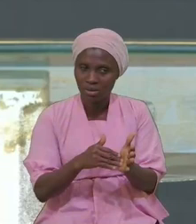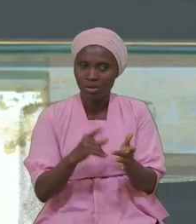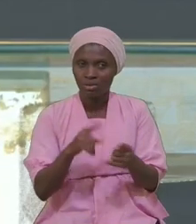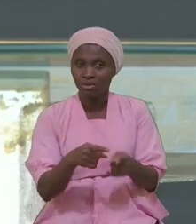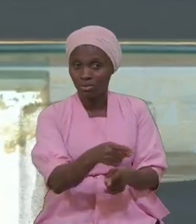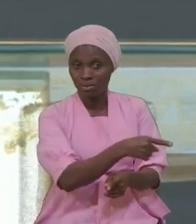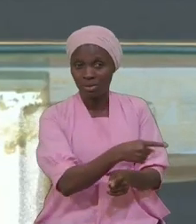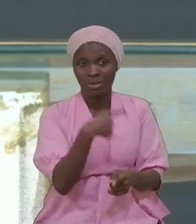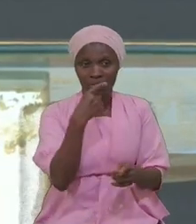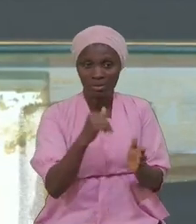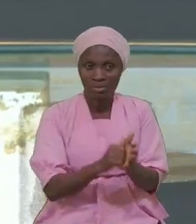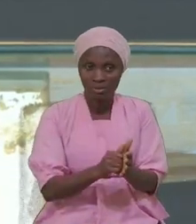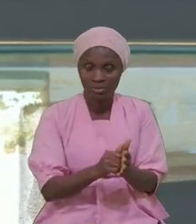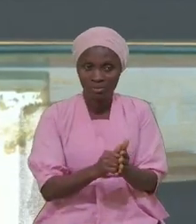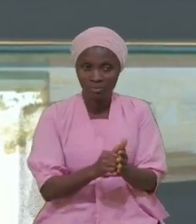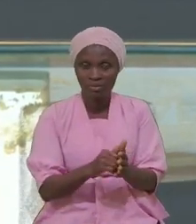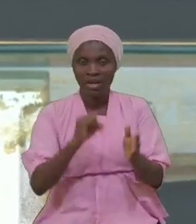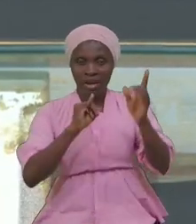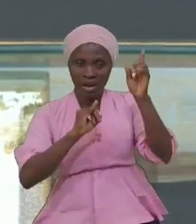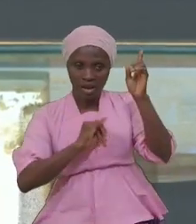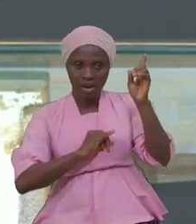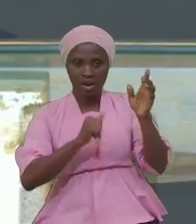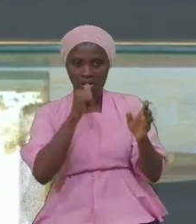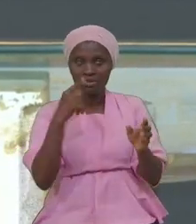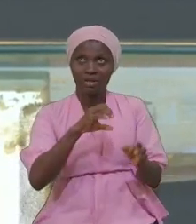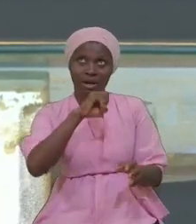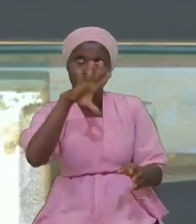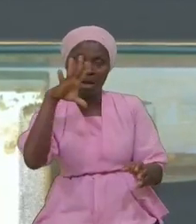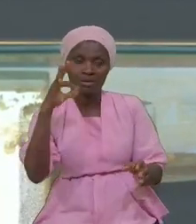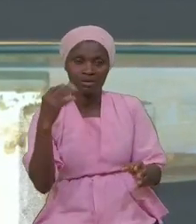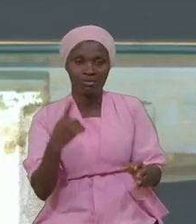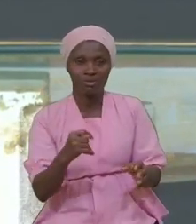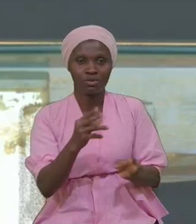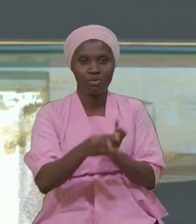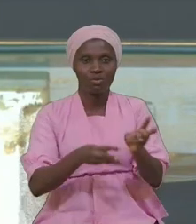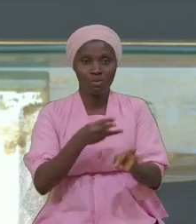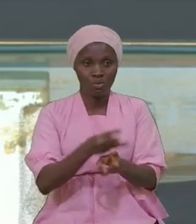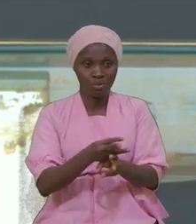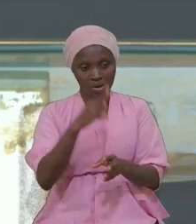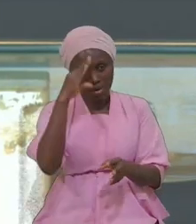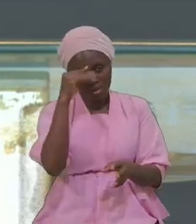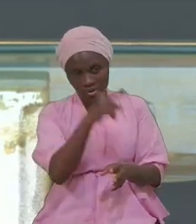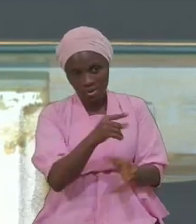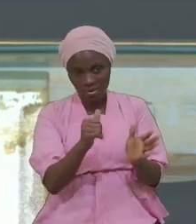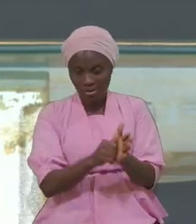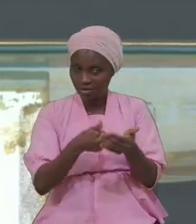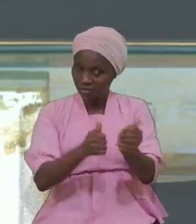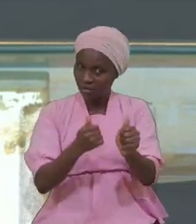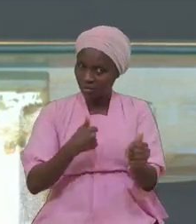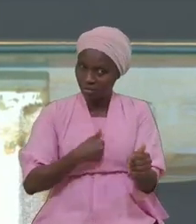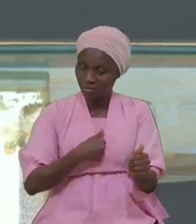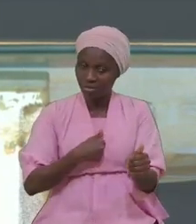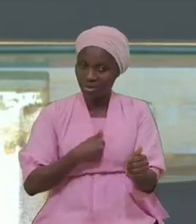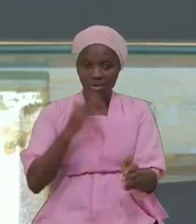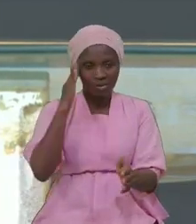Jésus leur parla de nouveau et dit, « Je suis la lumière du monde. Celui qui me suit